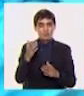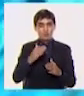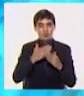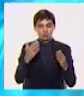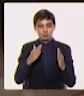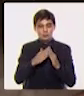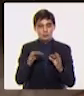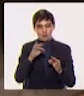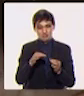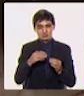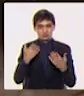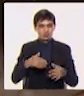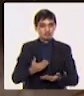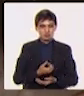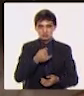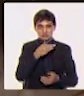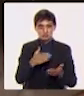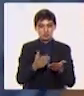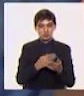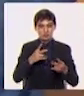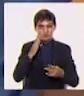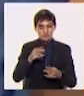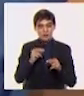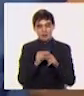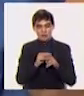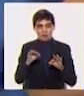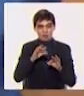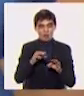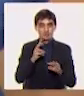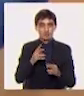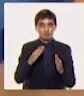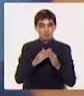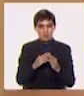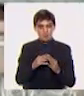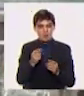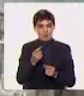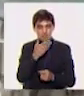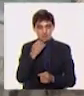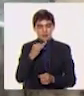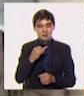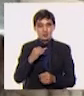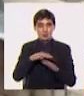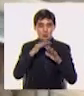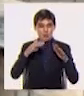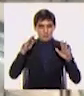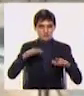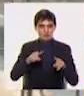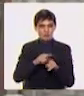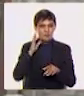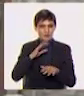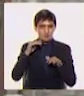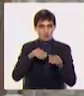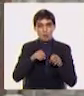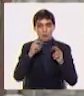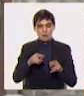мүлдем жарамсыз екенін анықтаған. Одан өзге күрделі жөндеу жасауға жататын үйлер де аз емес. Таулы өңірлердегі судан келер